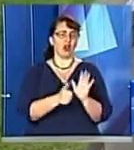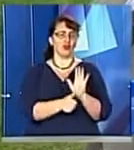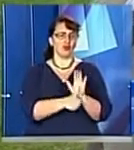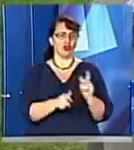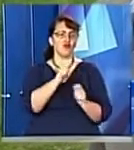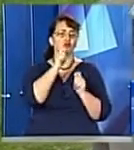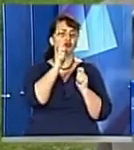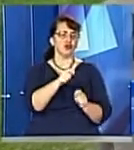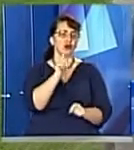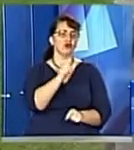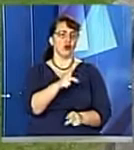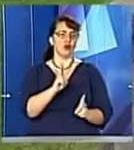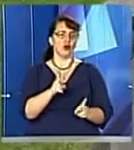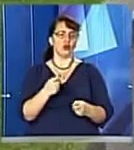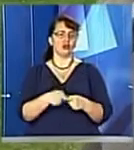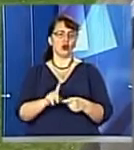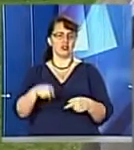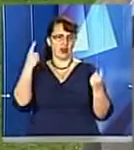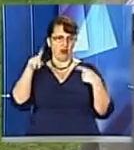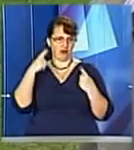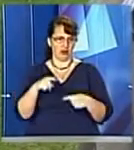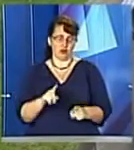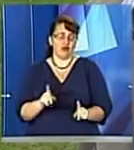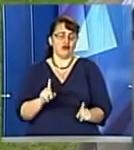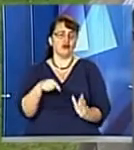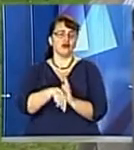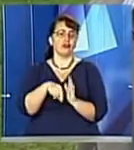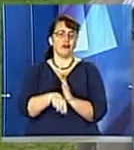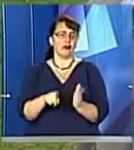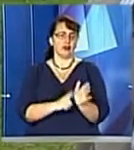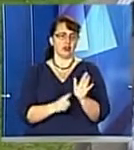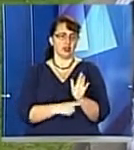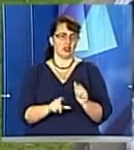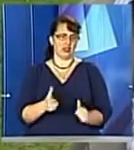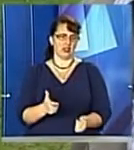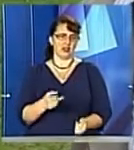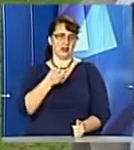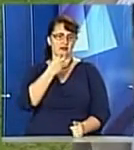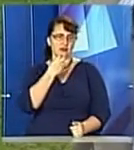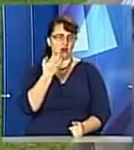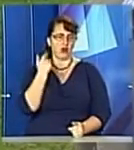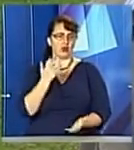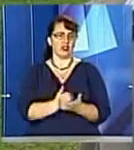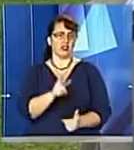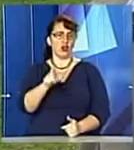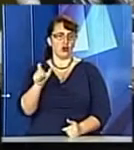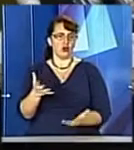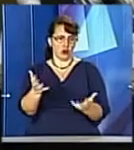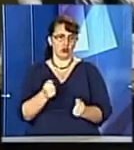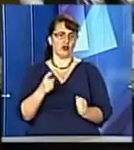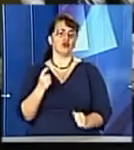тому, хто це придумав. Ну, інакше, ну що таке 60 гривень? Що таке 60 гривень, коли є люди, які отримують 100